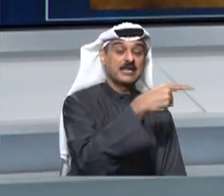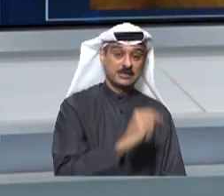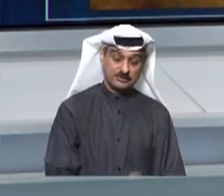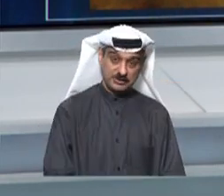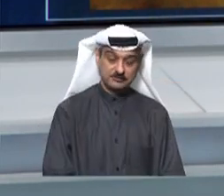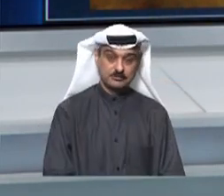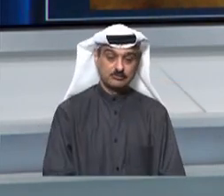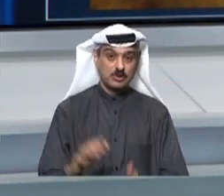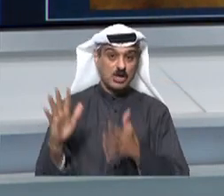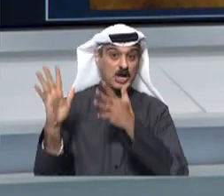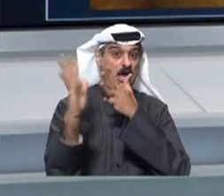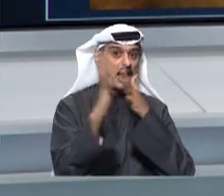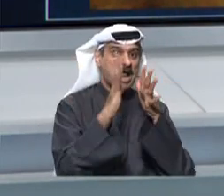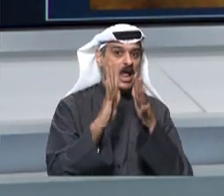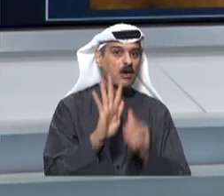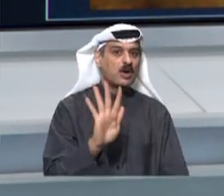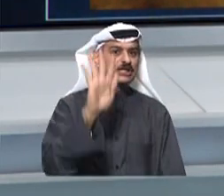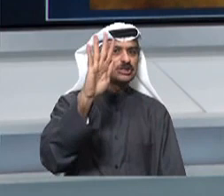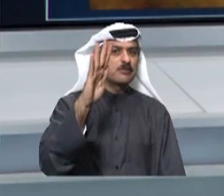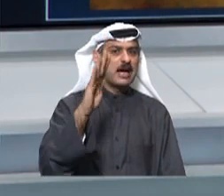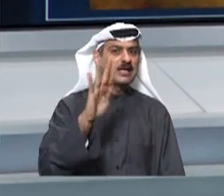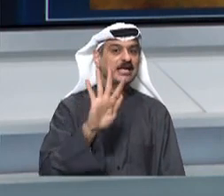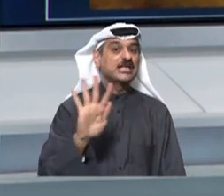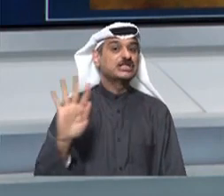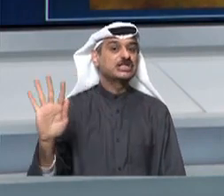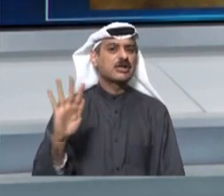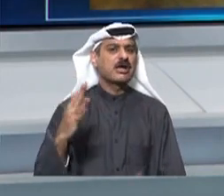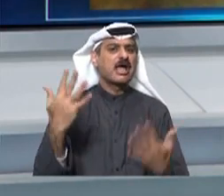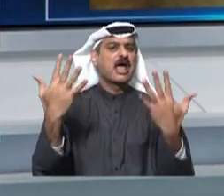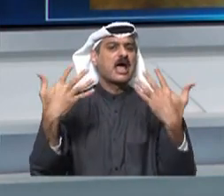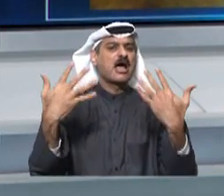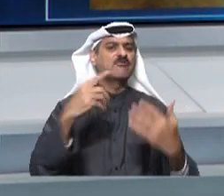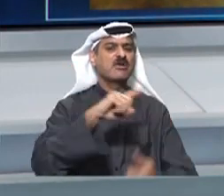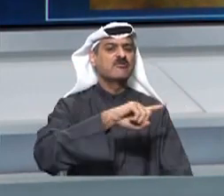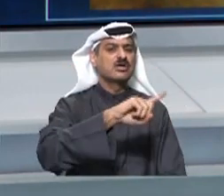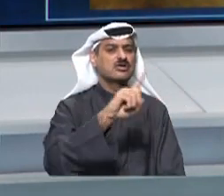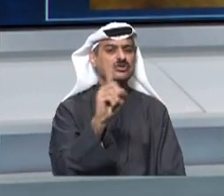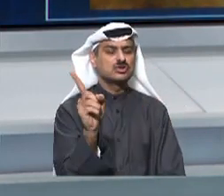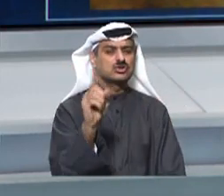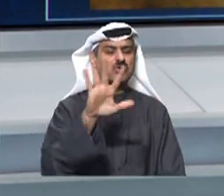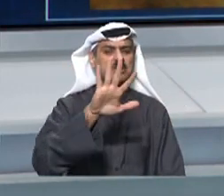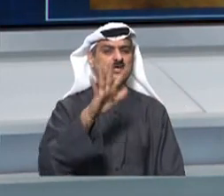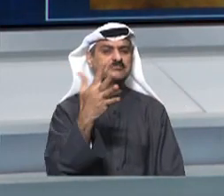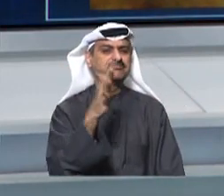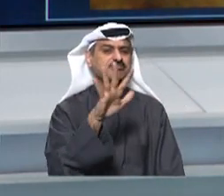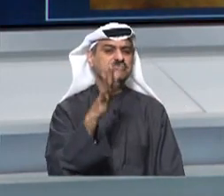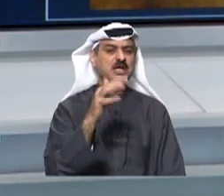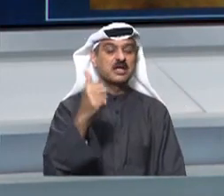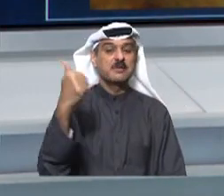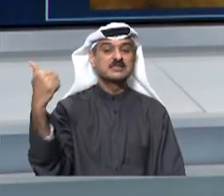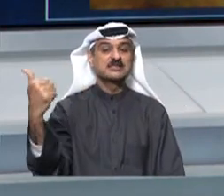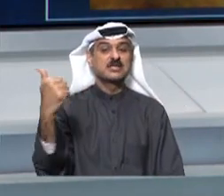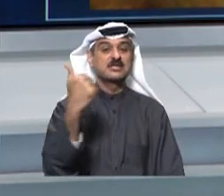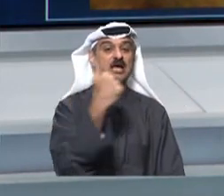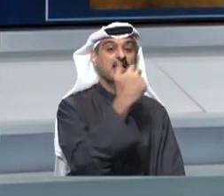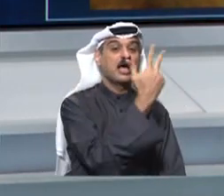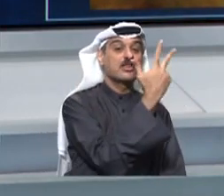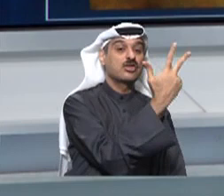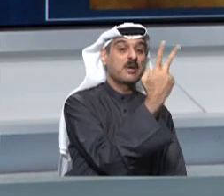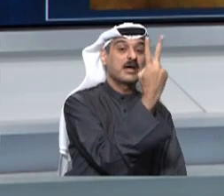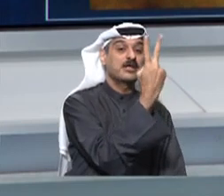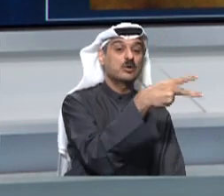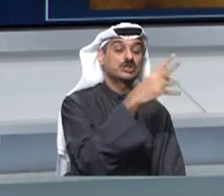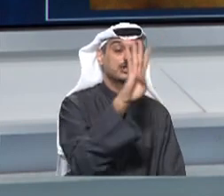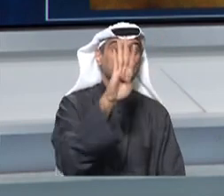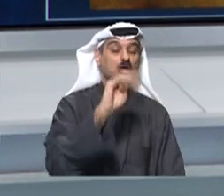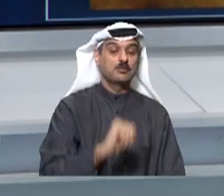هواء شمالي شرقي خفيف إلى معتدل السرعة، قد تتراوح سرعتها في صباح يوم الغد ما بين 6 إلى 28 كيلومتر في الساعة،